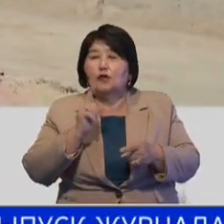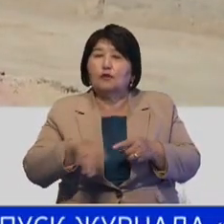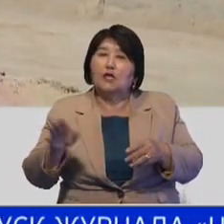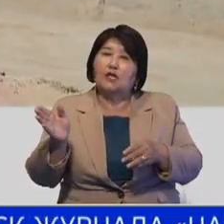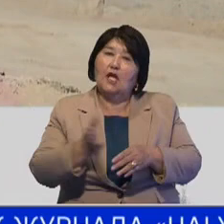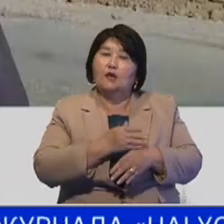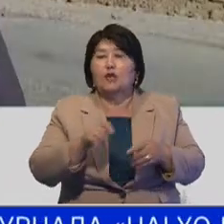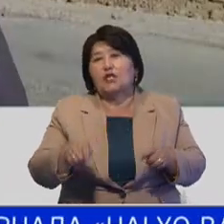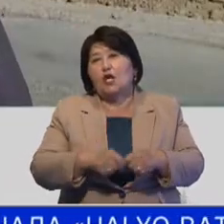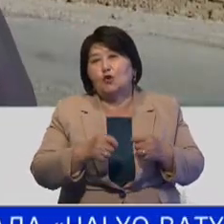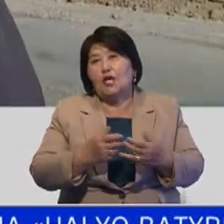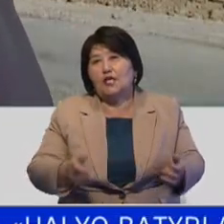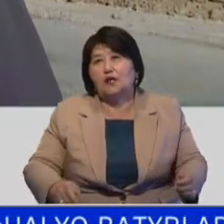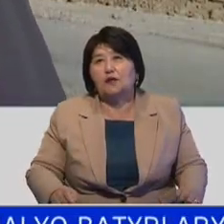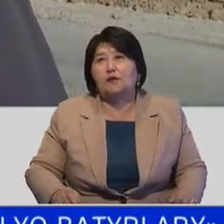устранение